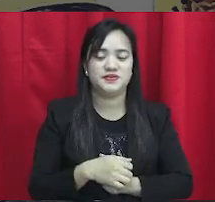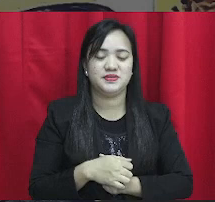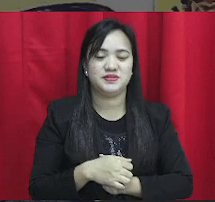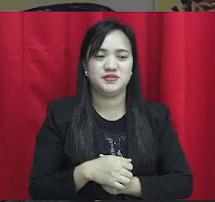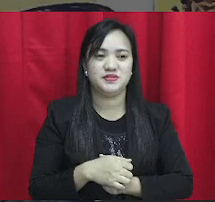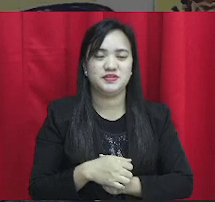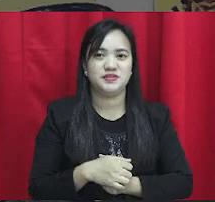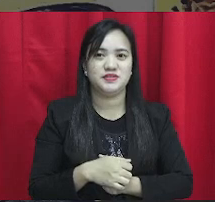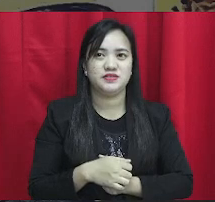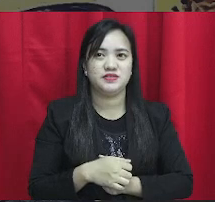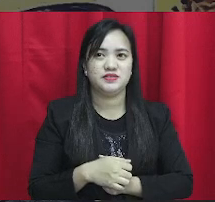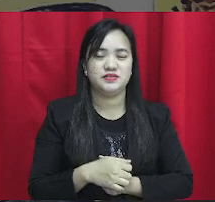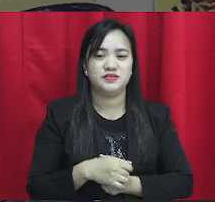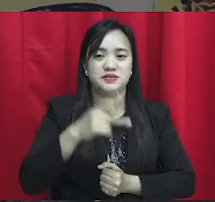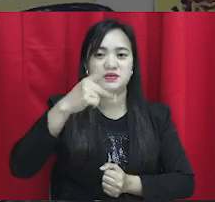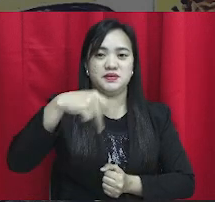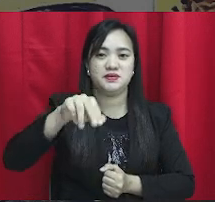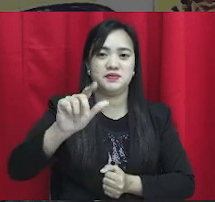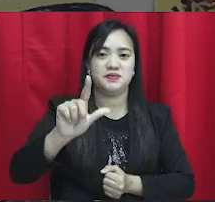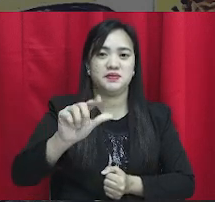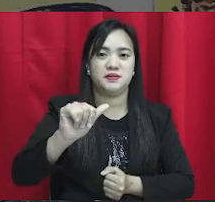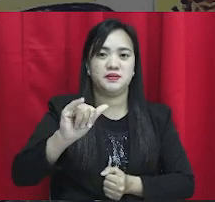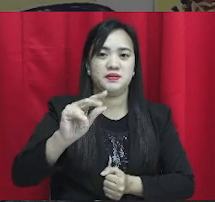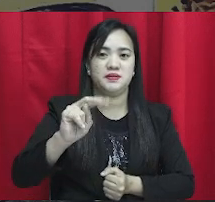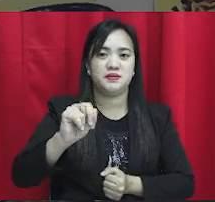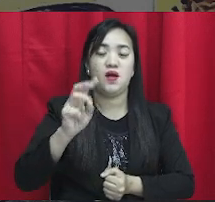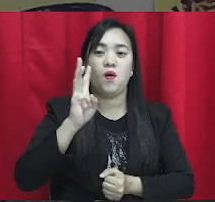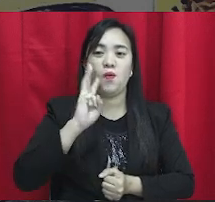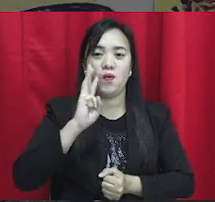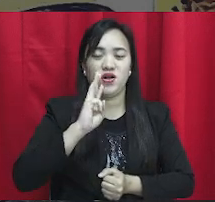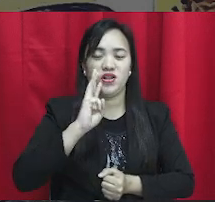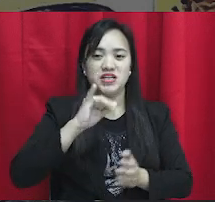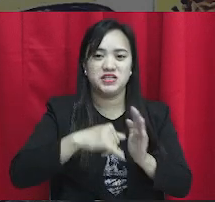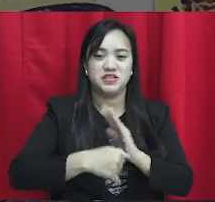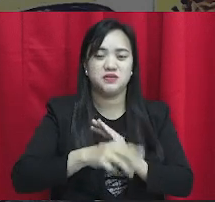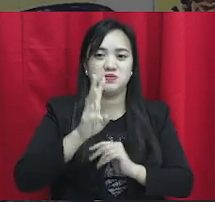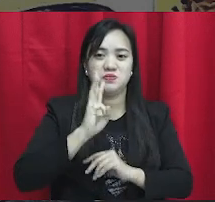Inumin. Ano lang kami, plain lang kaming water. Water.